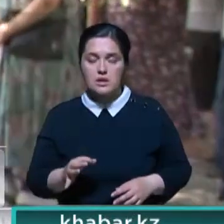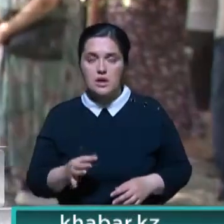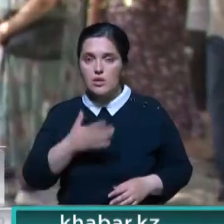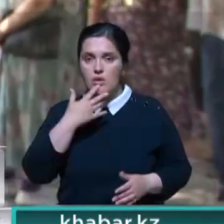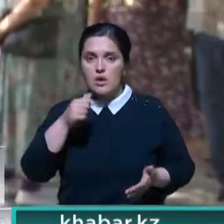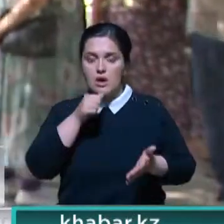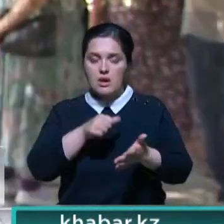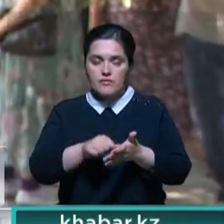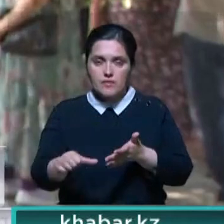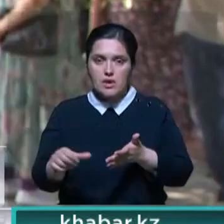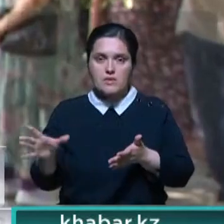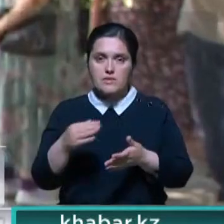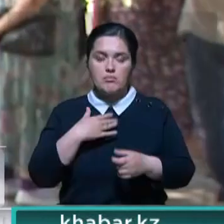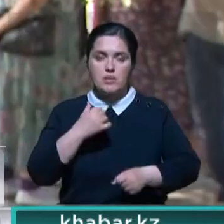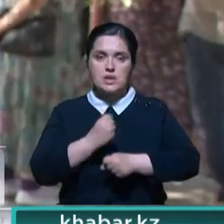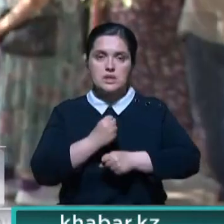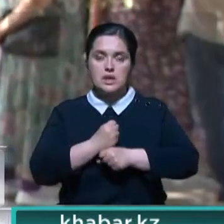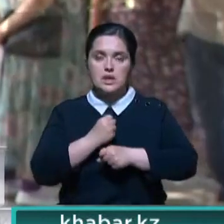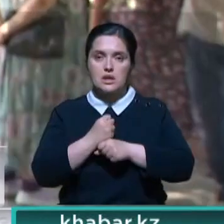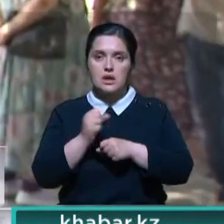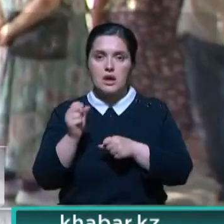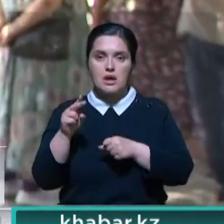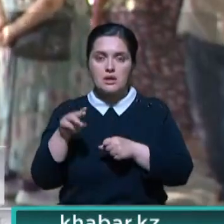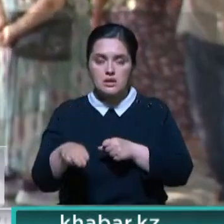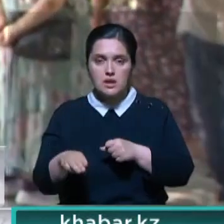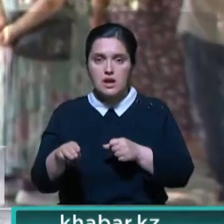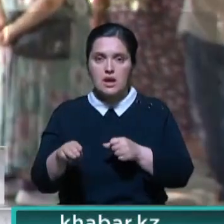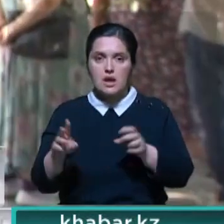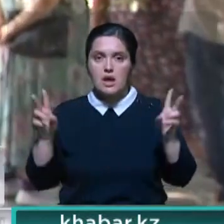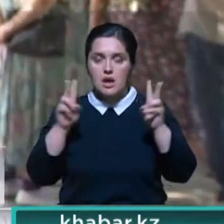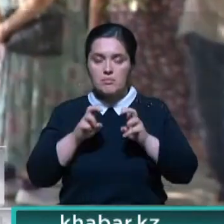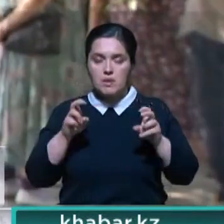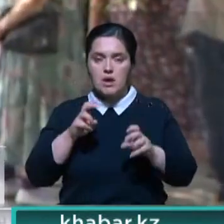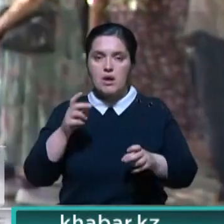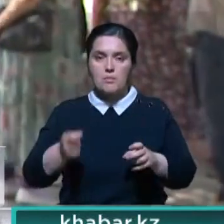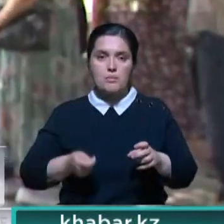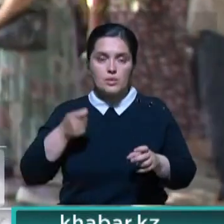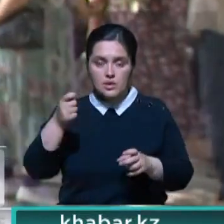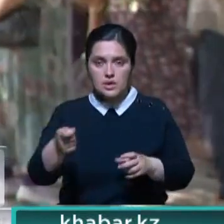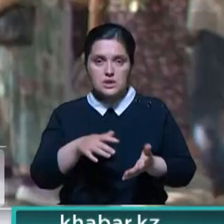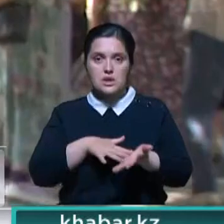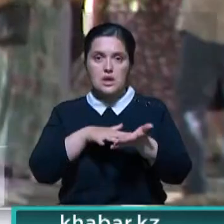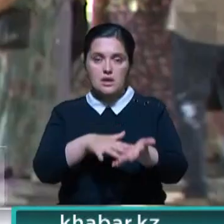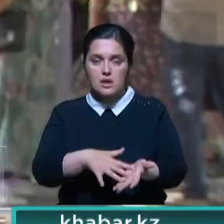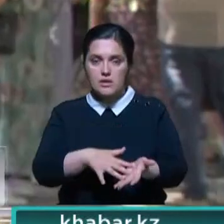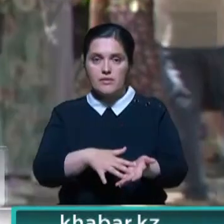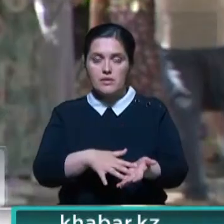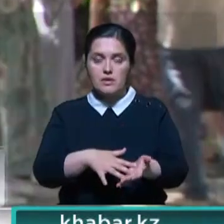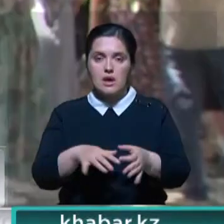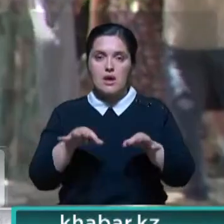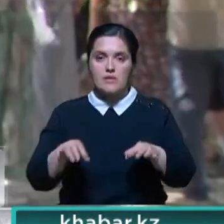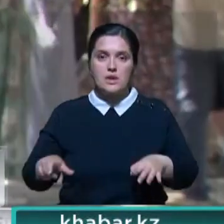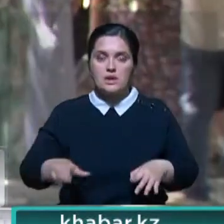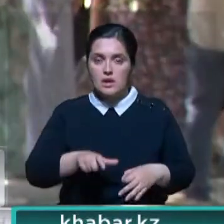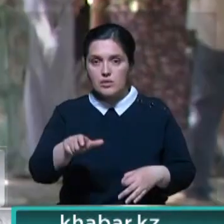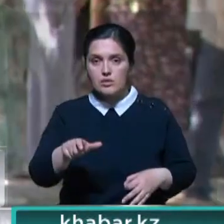покрытия. На все мы сделали дефектные акты, акты обследования, подали заявки в отдел автодороги Карасайского района.